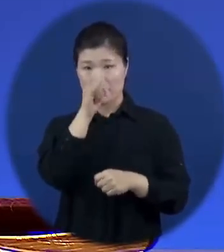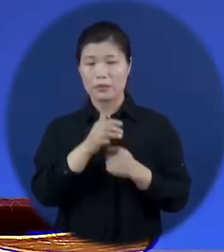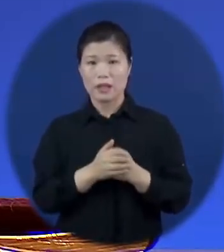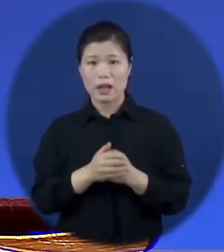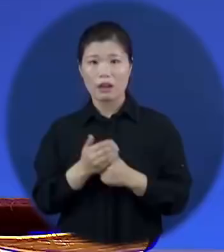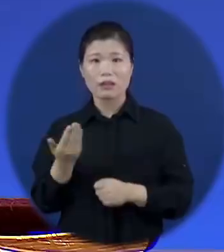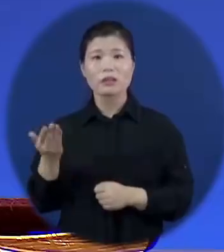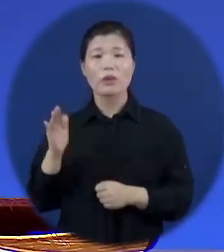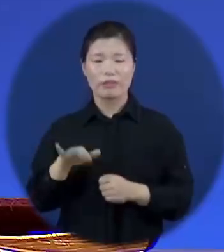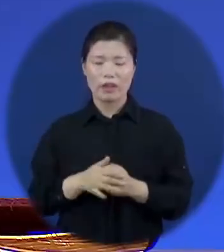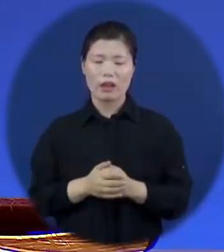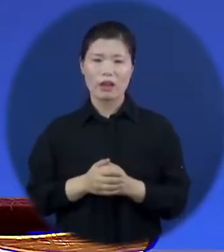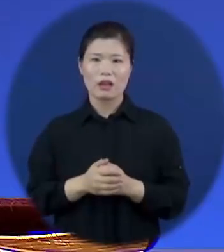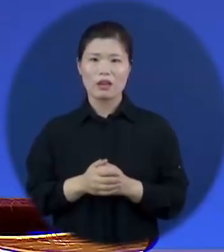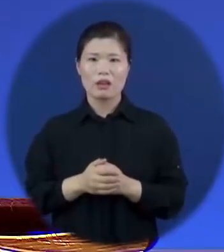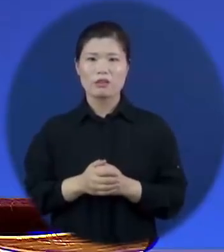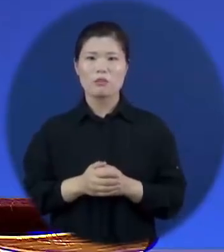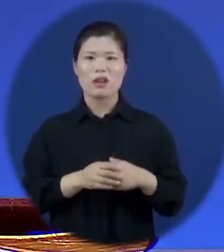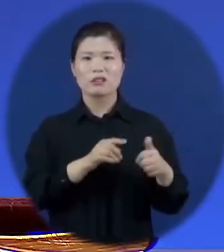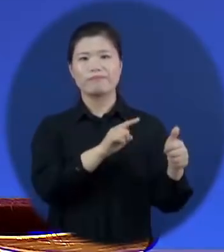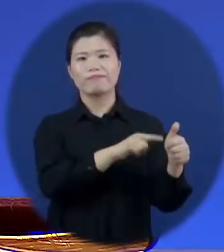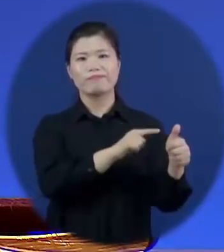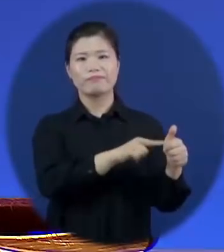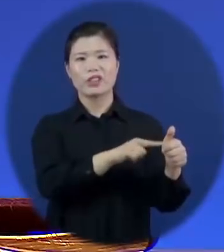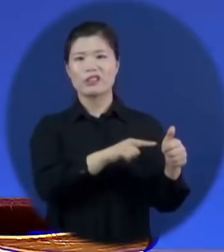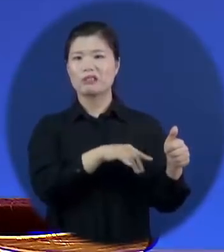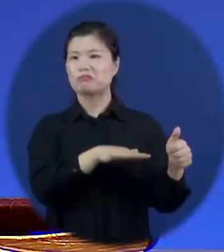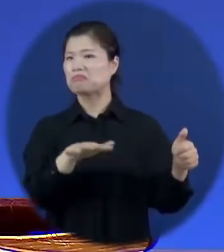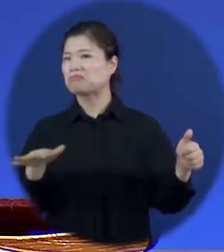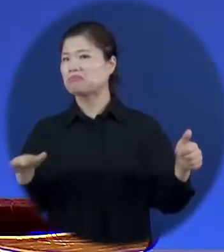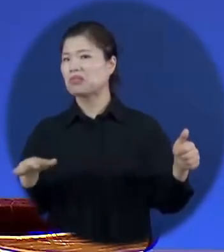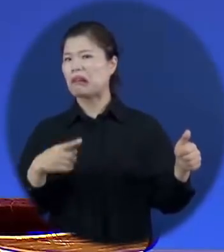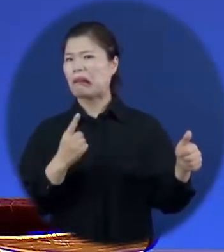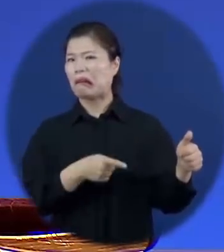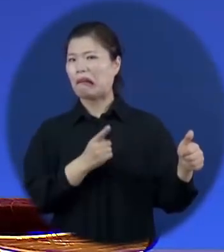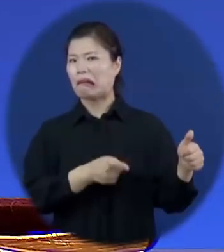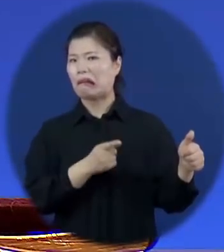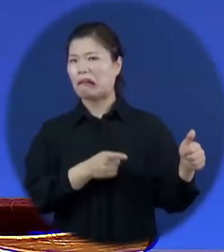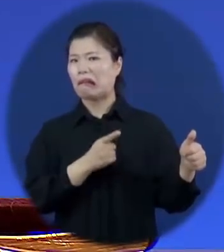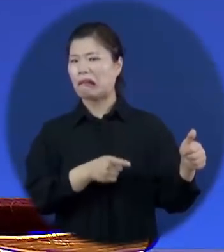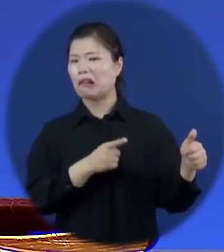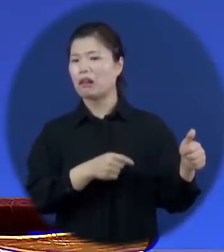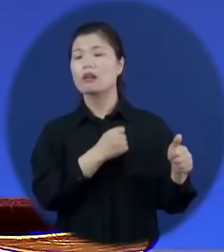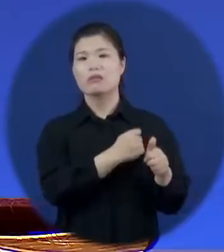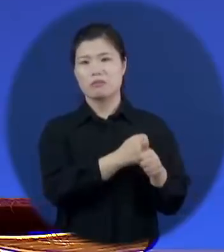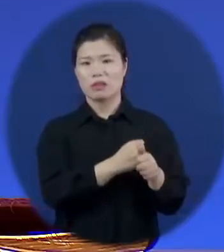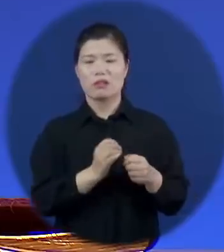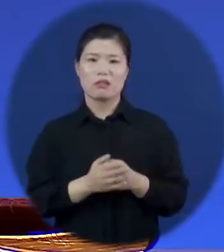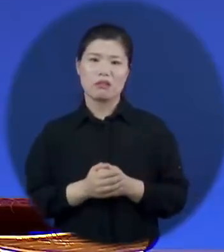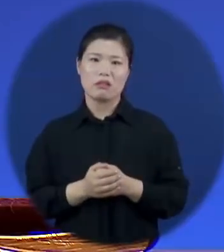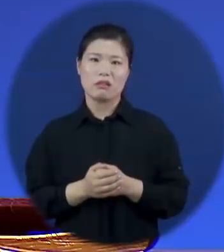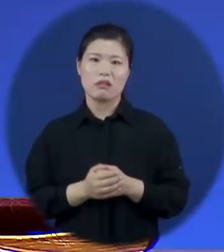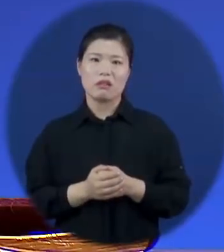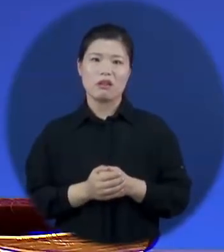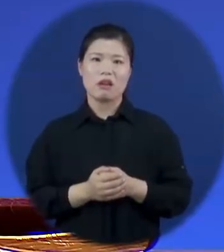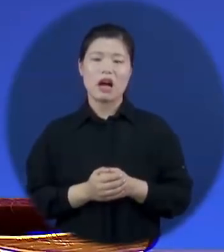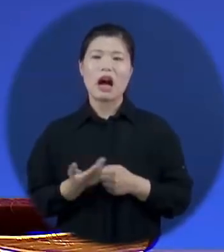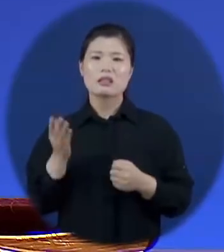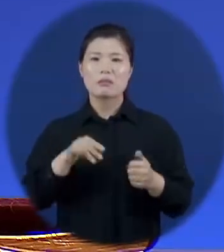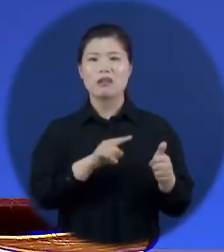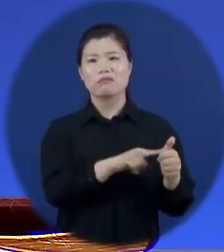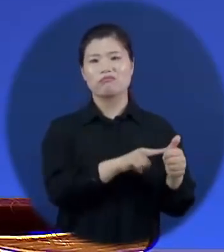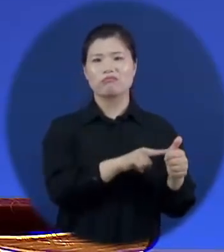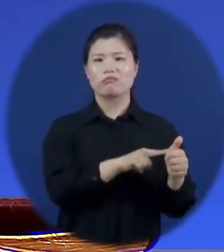그런데 세상이 그를 외면했습니다. 손가락질했습니다. 세상은 그의 변명을